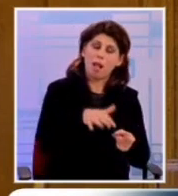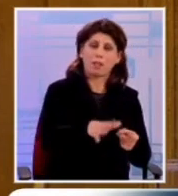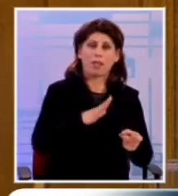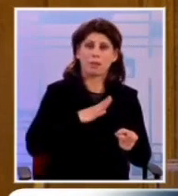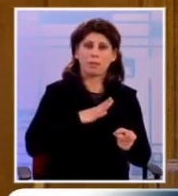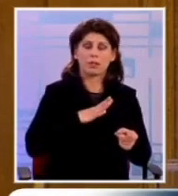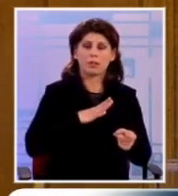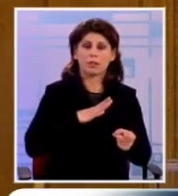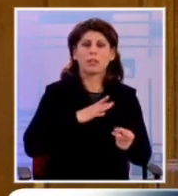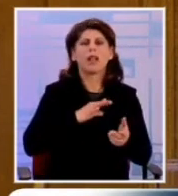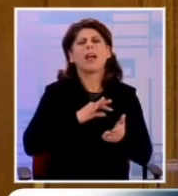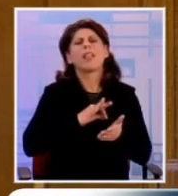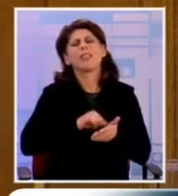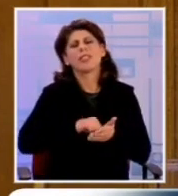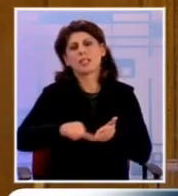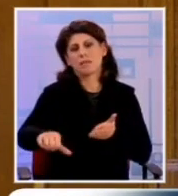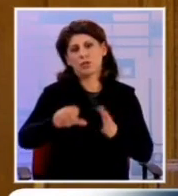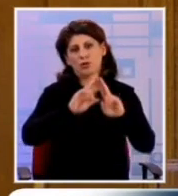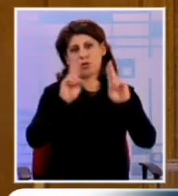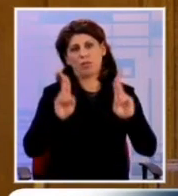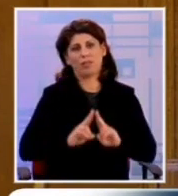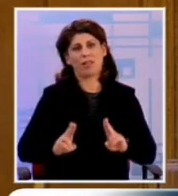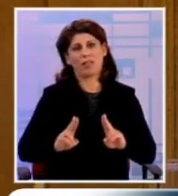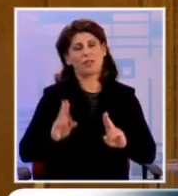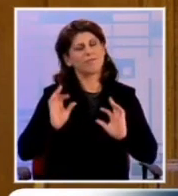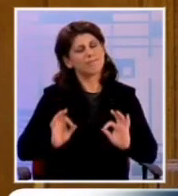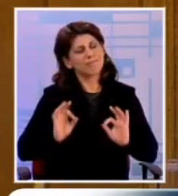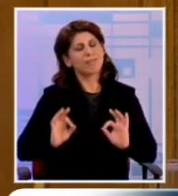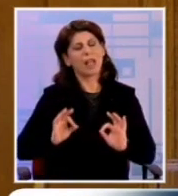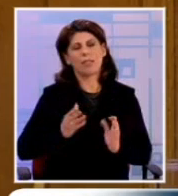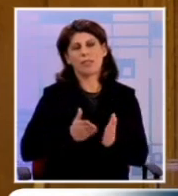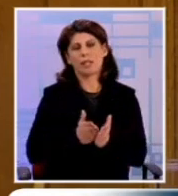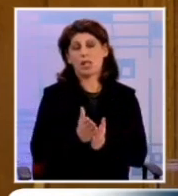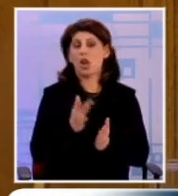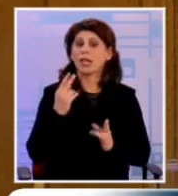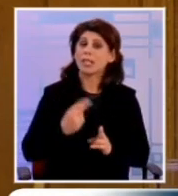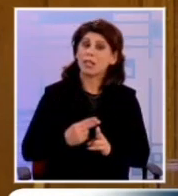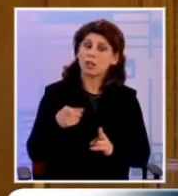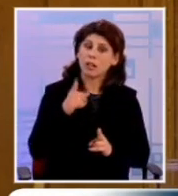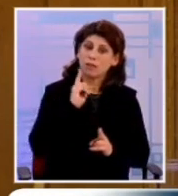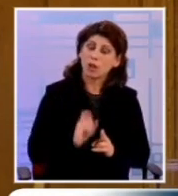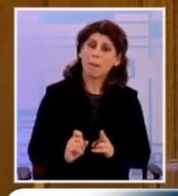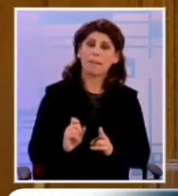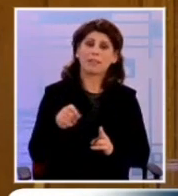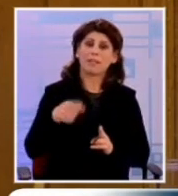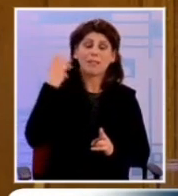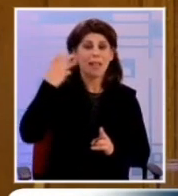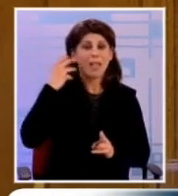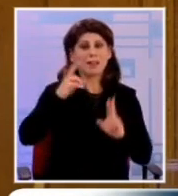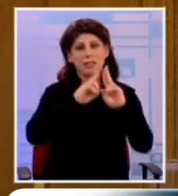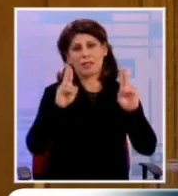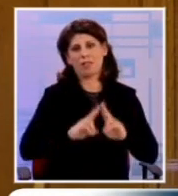είναι απαράγραπτα σύμφωνα με το διεθνές εθιμικό δίκαιο, αλλά κυρίως γιατί αυτό απαιτεί η ίδια η έννοια της